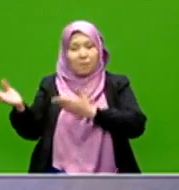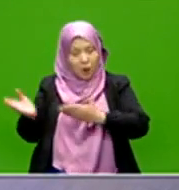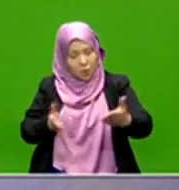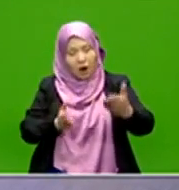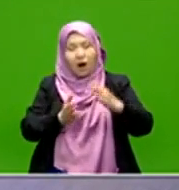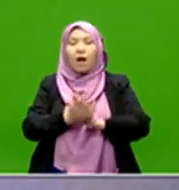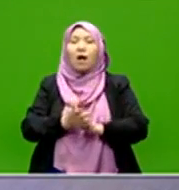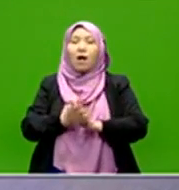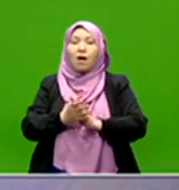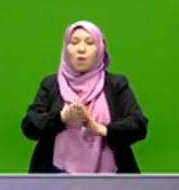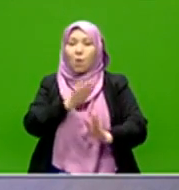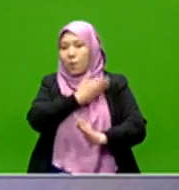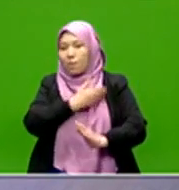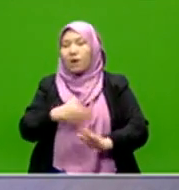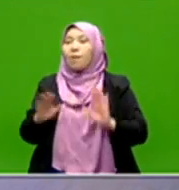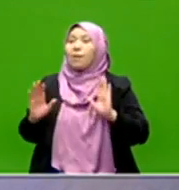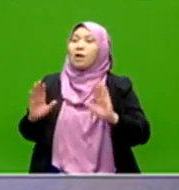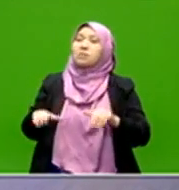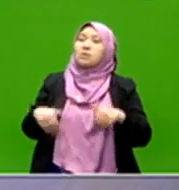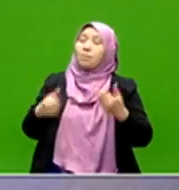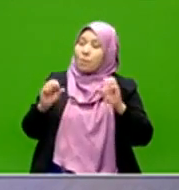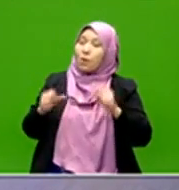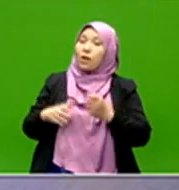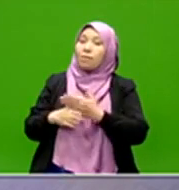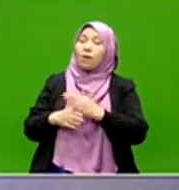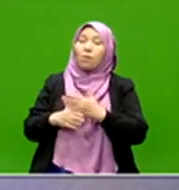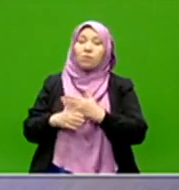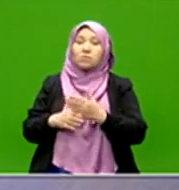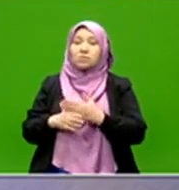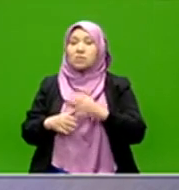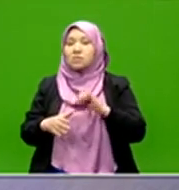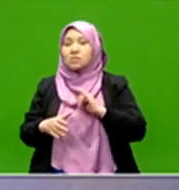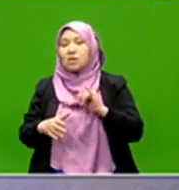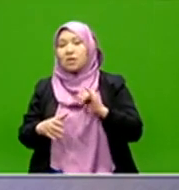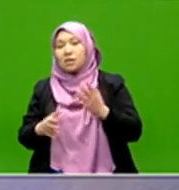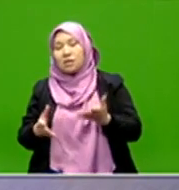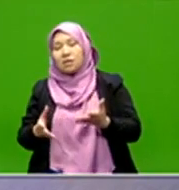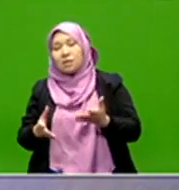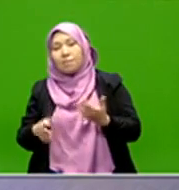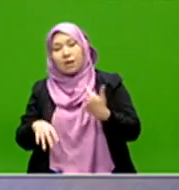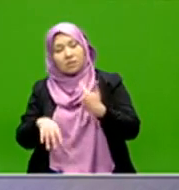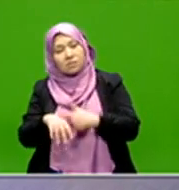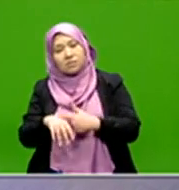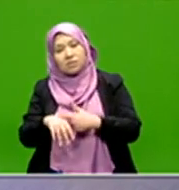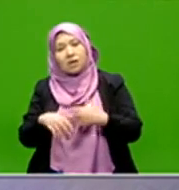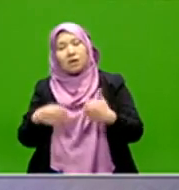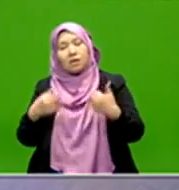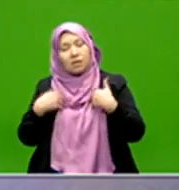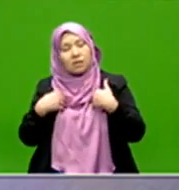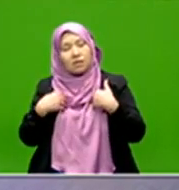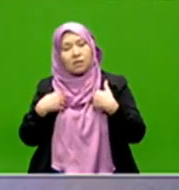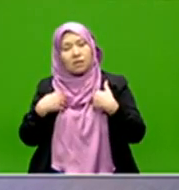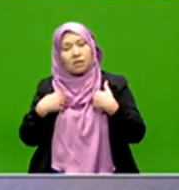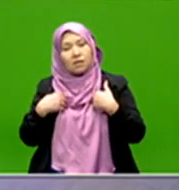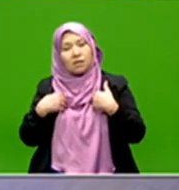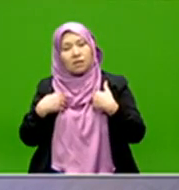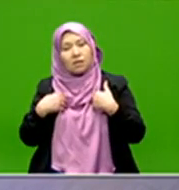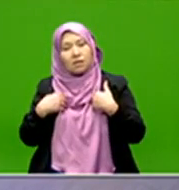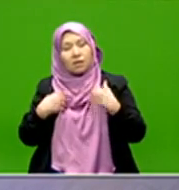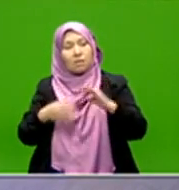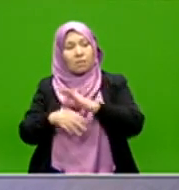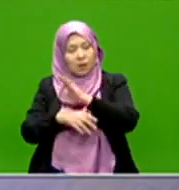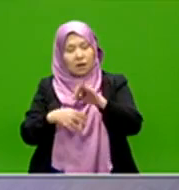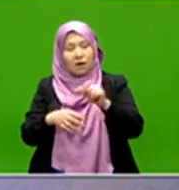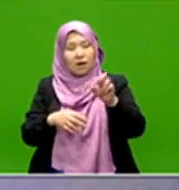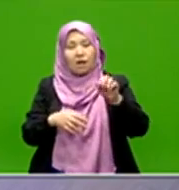itu macam mana? Allah, Ustaz. Kalau Ustaz boleh berkongsi. Saya antaranya Ustaz, ketika berada di Arafah tu memang padat lah. Kita